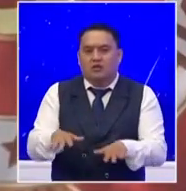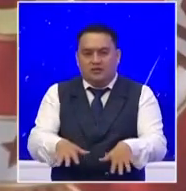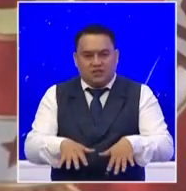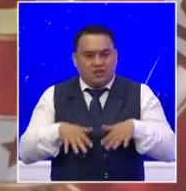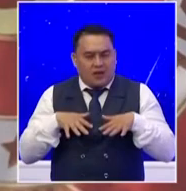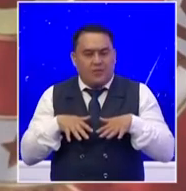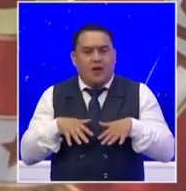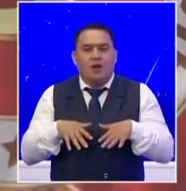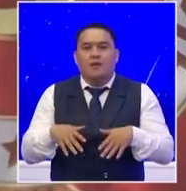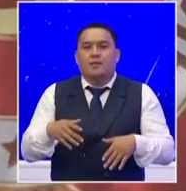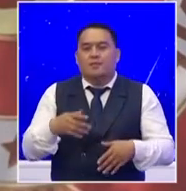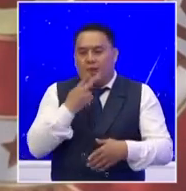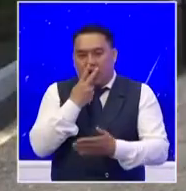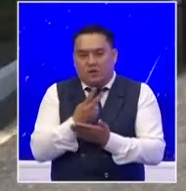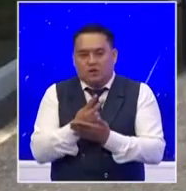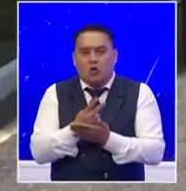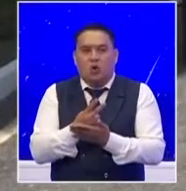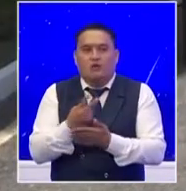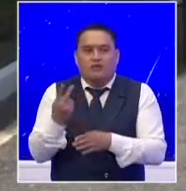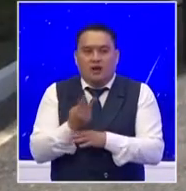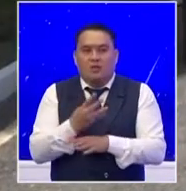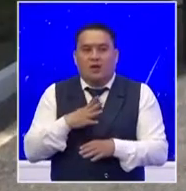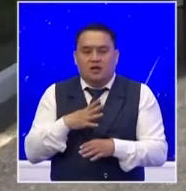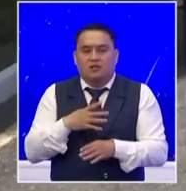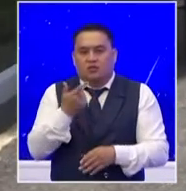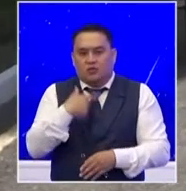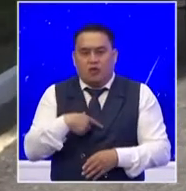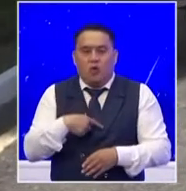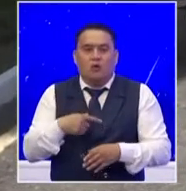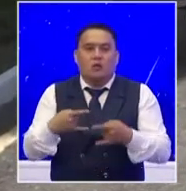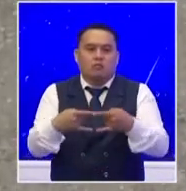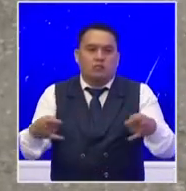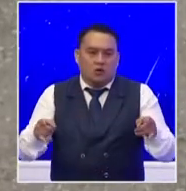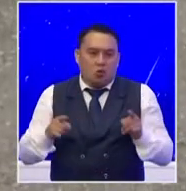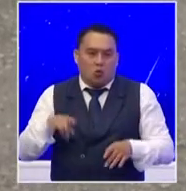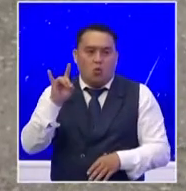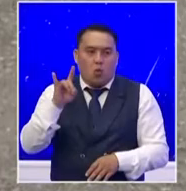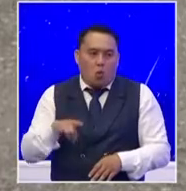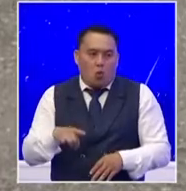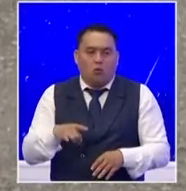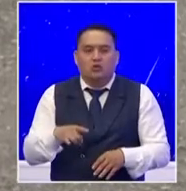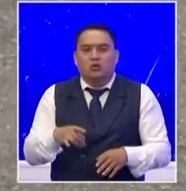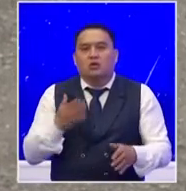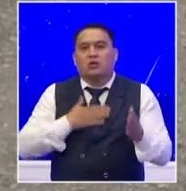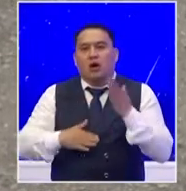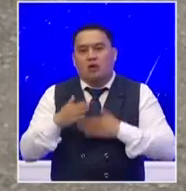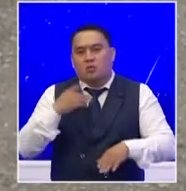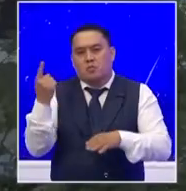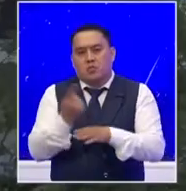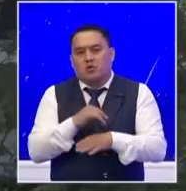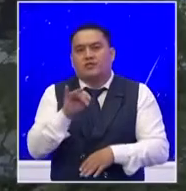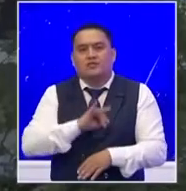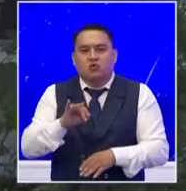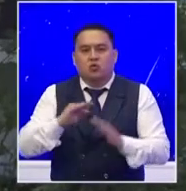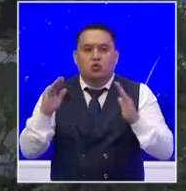К слову, импровизированной зрительской ложей для вторых стали их собственные балконы и окна. Вот так в атмосфере радушия впервые за всю